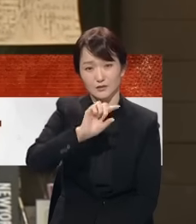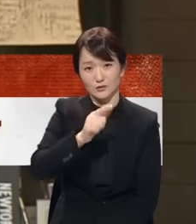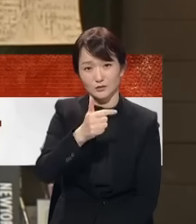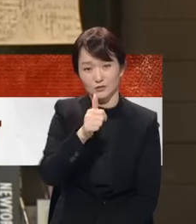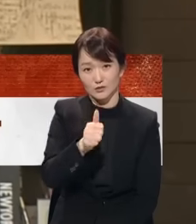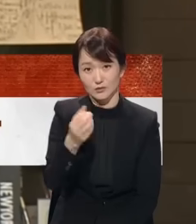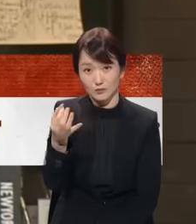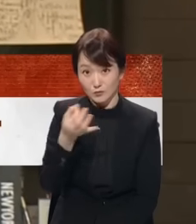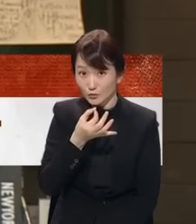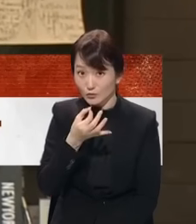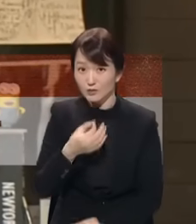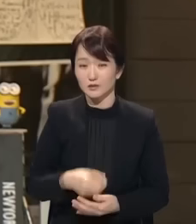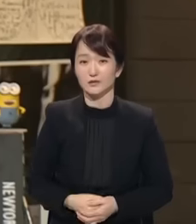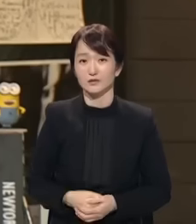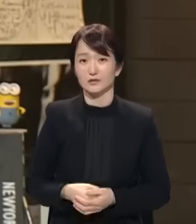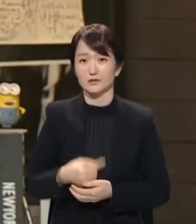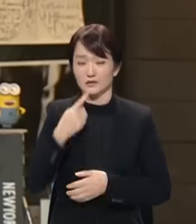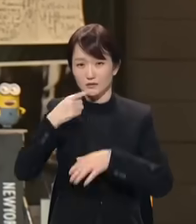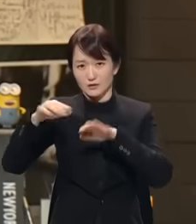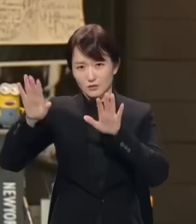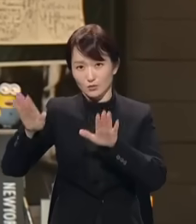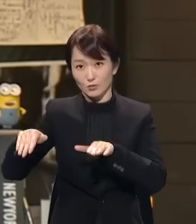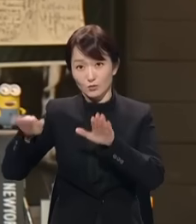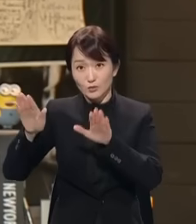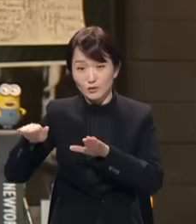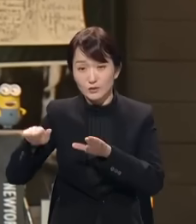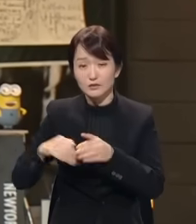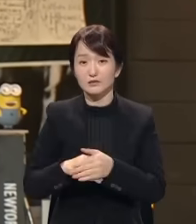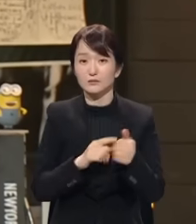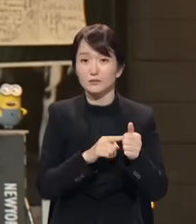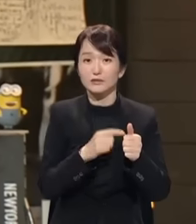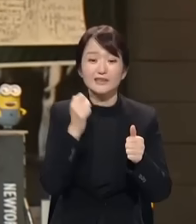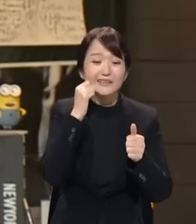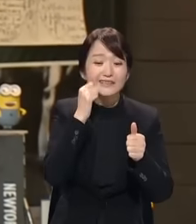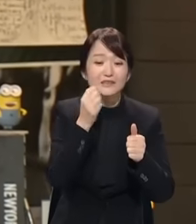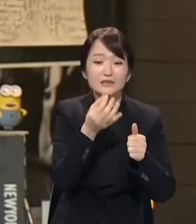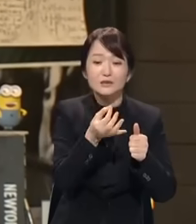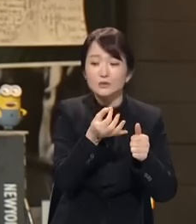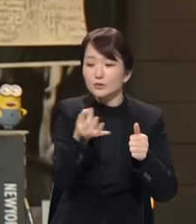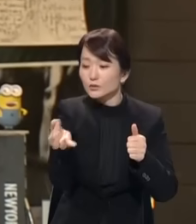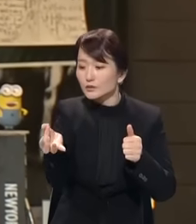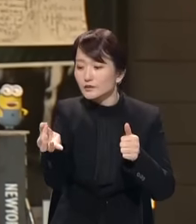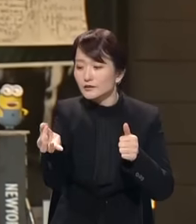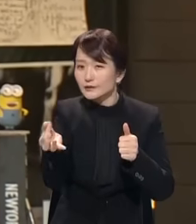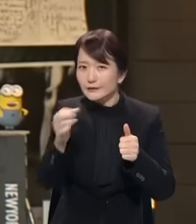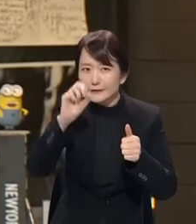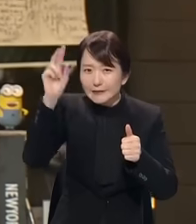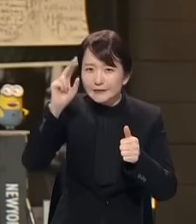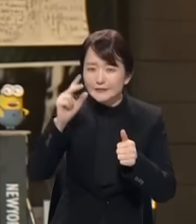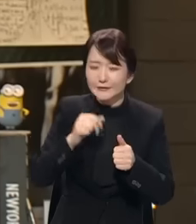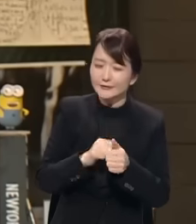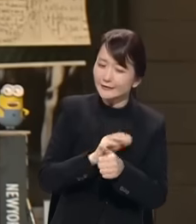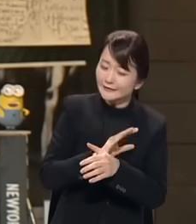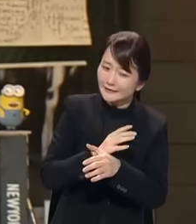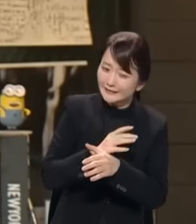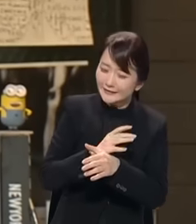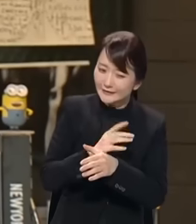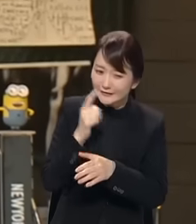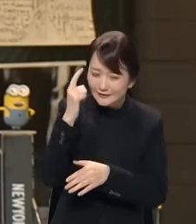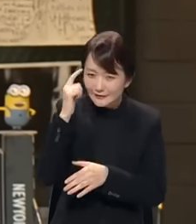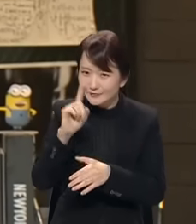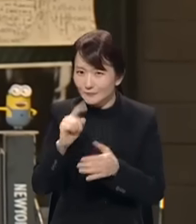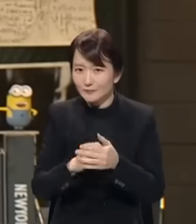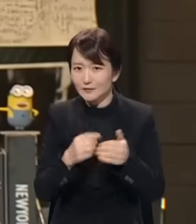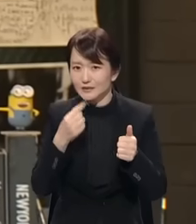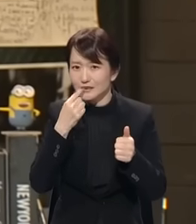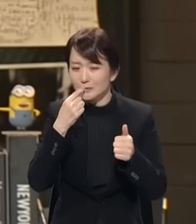이 갈매기들 헐헐 날아다니기에 들고 있던 과자를 주셨다고 해요. 하지만 순간 장난기 발동. 아, 이걸 내가 입에 물고